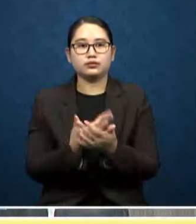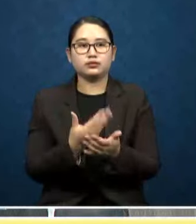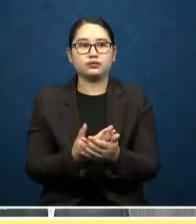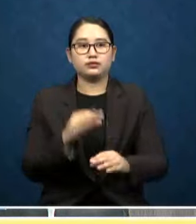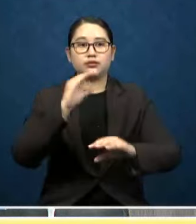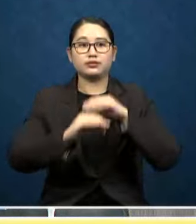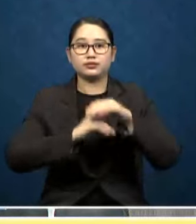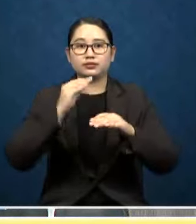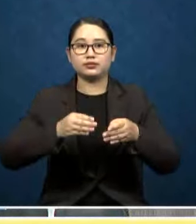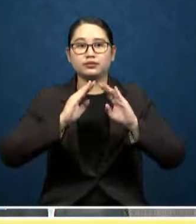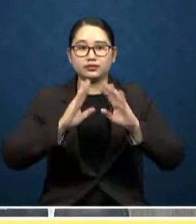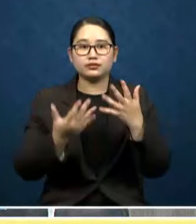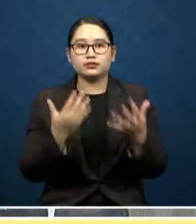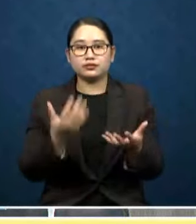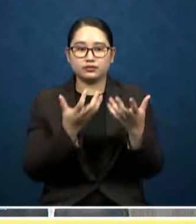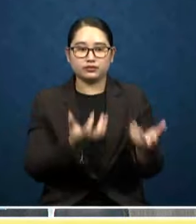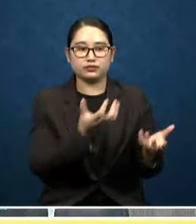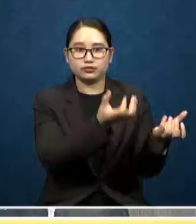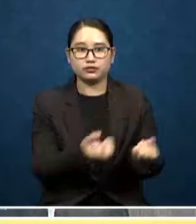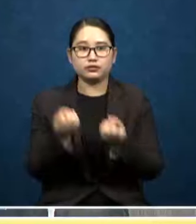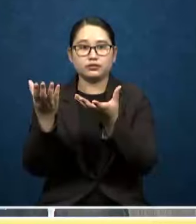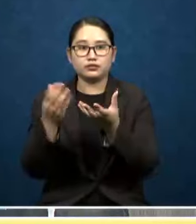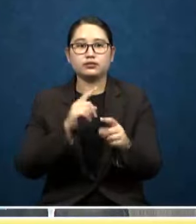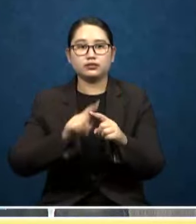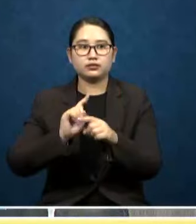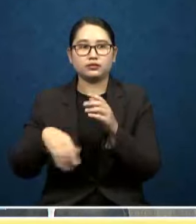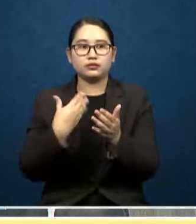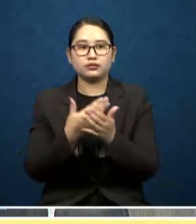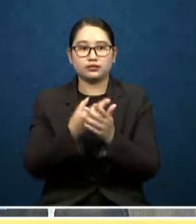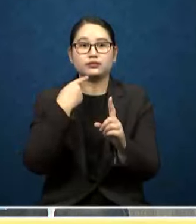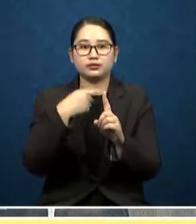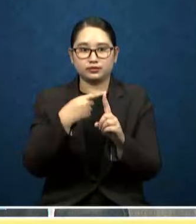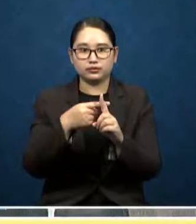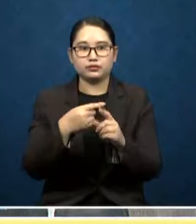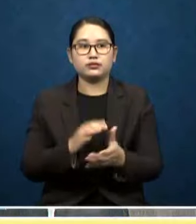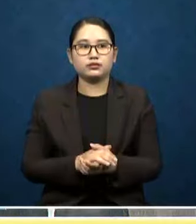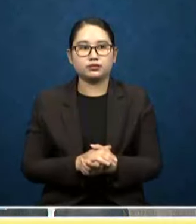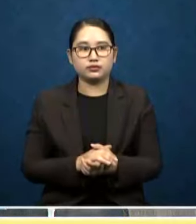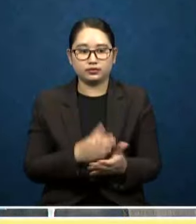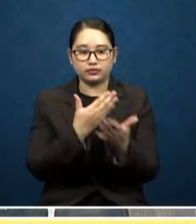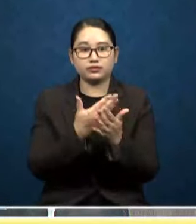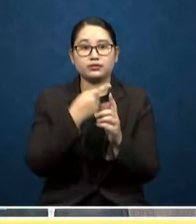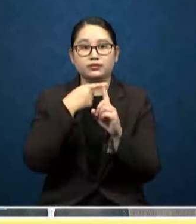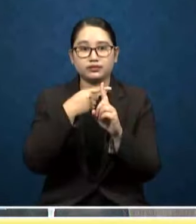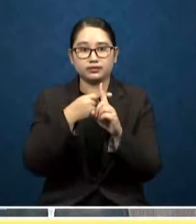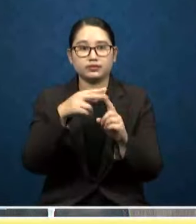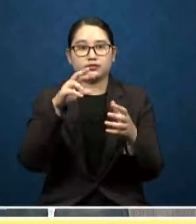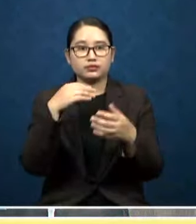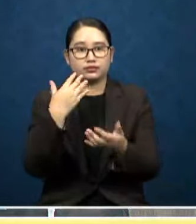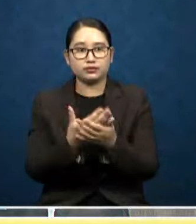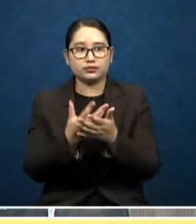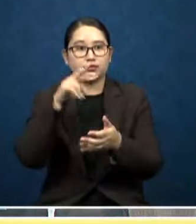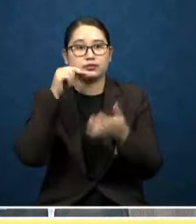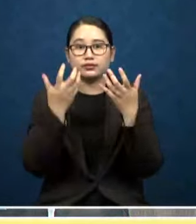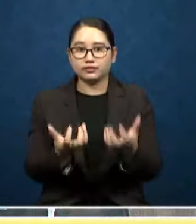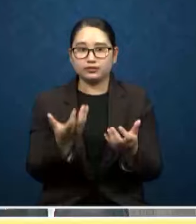สร้างนะหรืองานขนส่งอะไรพวกนี้เนี่ยครับเบวกนิดเดียวคาน 10วินาทีแล้วเบวกค่าแบกน้ำหนักเอาไว้